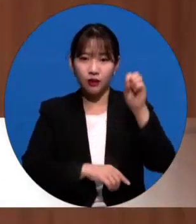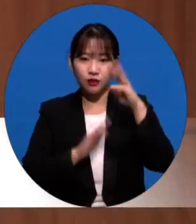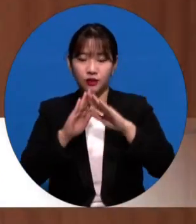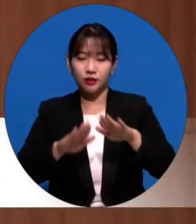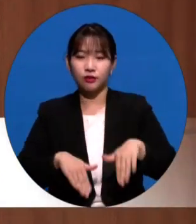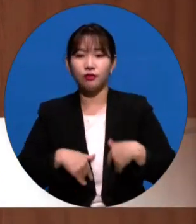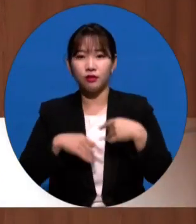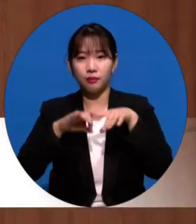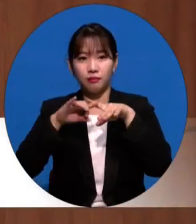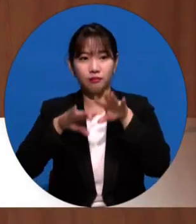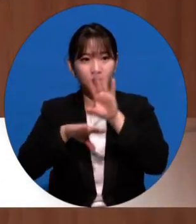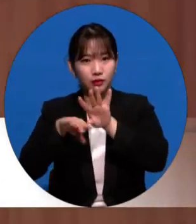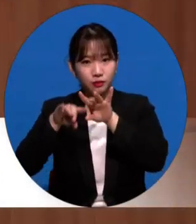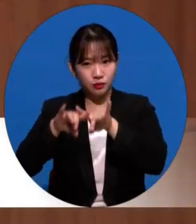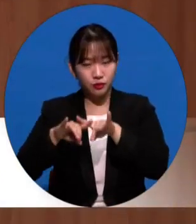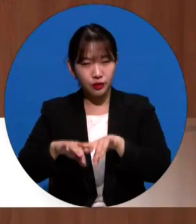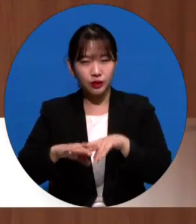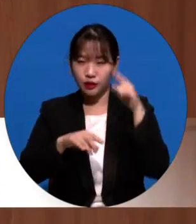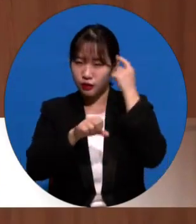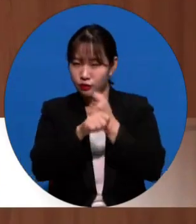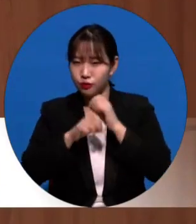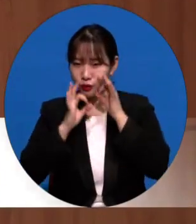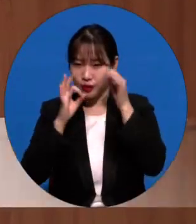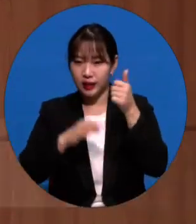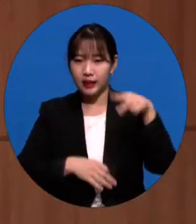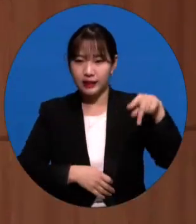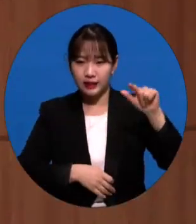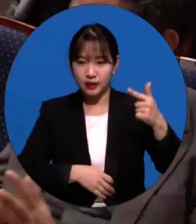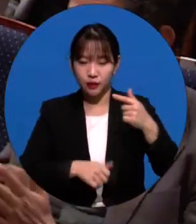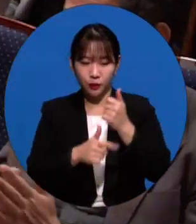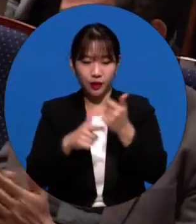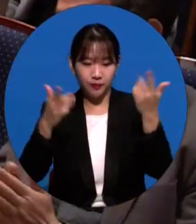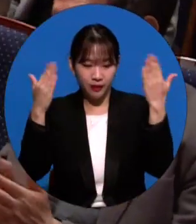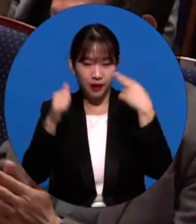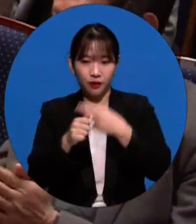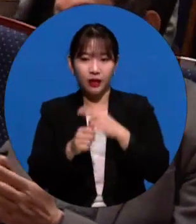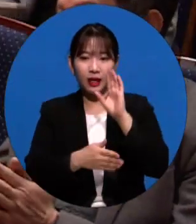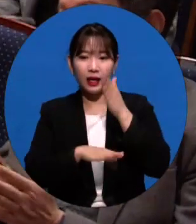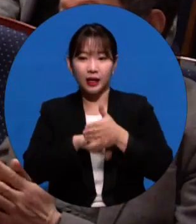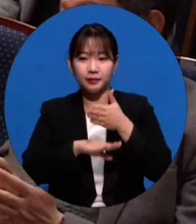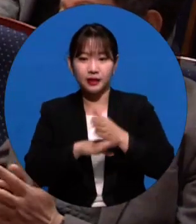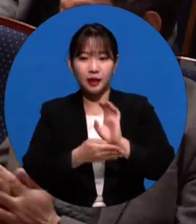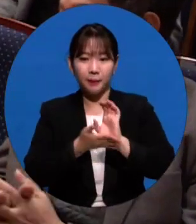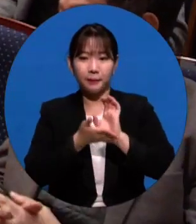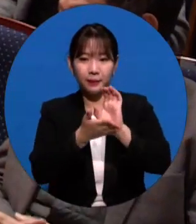방송통신 언론사 연구의 힘쓴 한선 호남대 교수에게 감사패를 수여했습니다